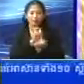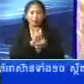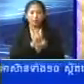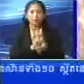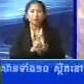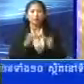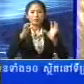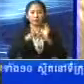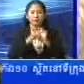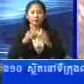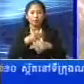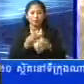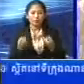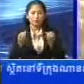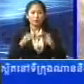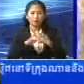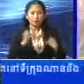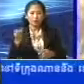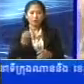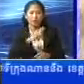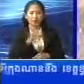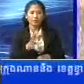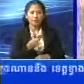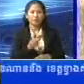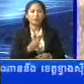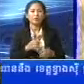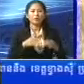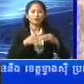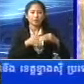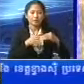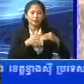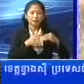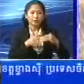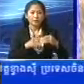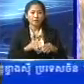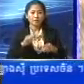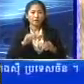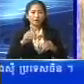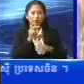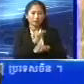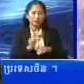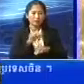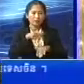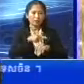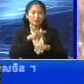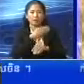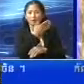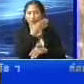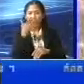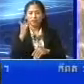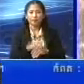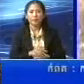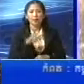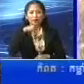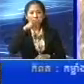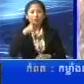រធានសម្ព័ន្ធអ្នកផលិតស្រូវនិងនាំចេញអង្ករកម្ពុជាដែលស្ថិតនៅក្នុងភូមិអង្គអោឃុំព្រៃប្រទាំងស្រុកមេសាងខេត្តព្រៃវែងមានប្រ